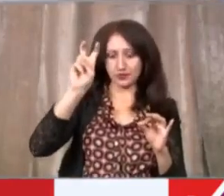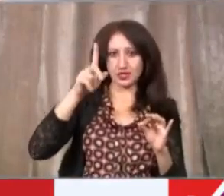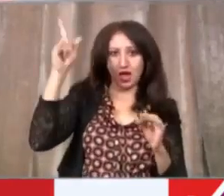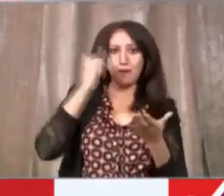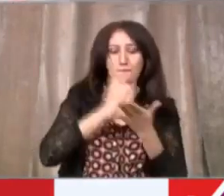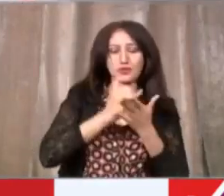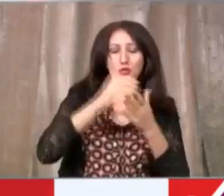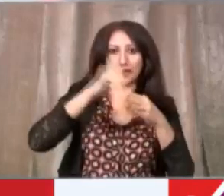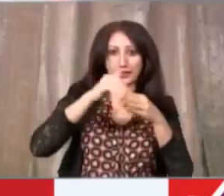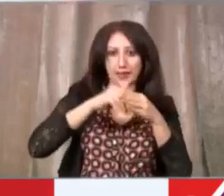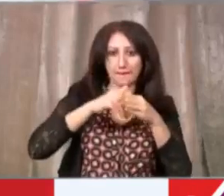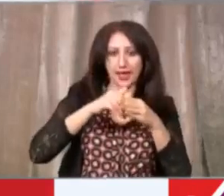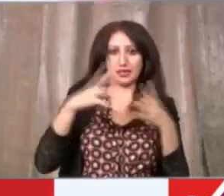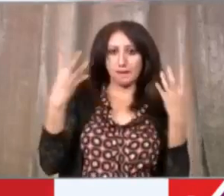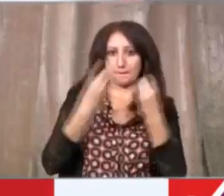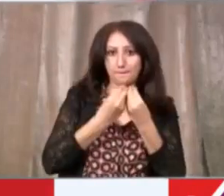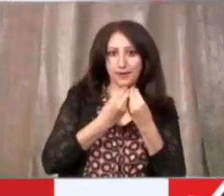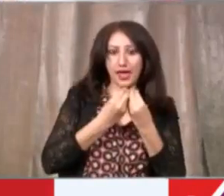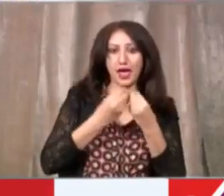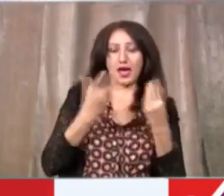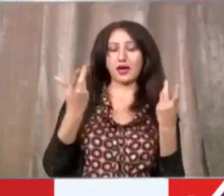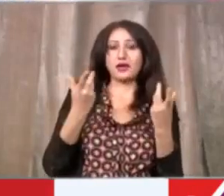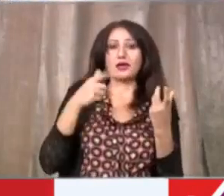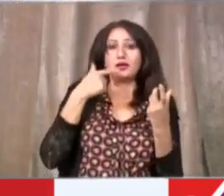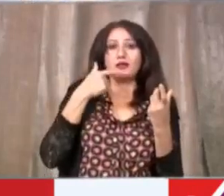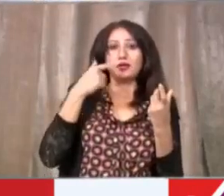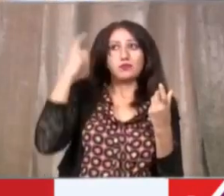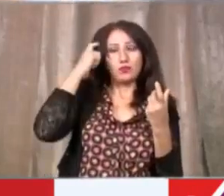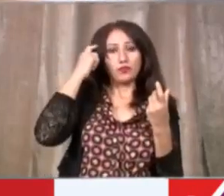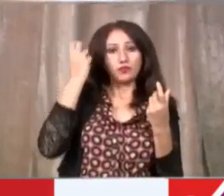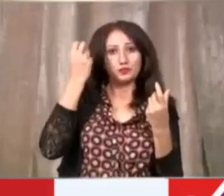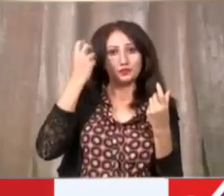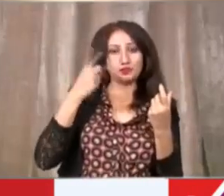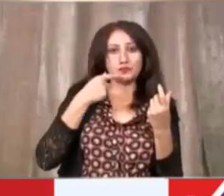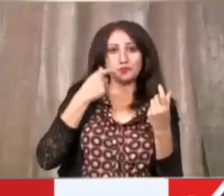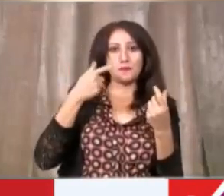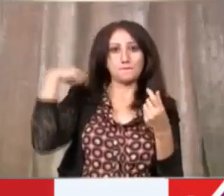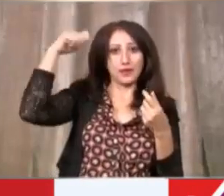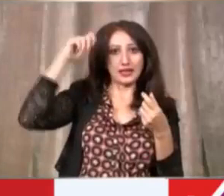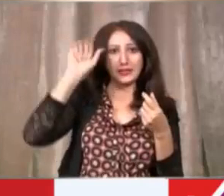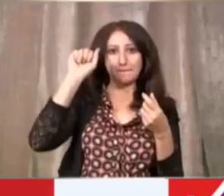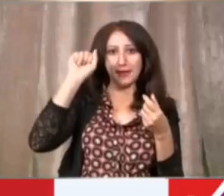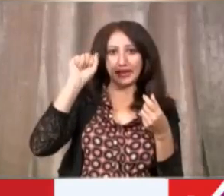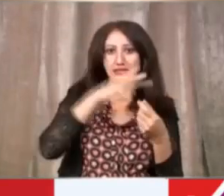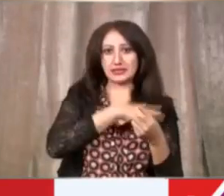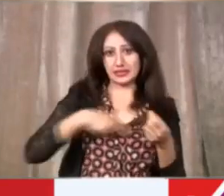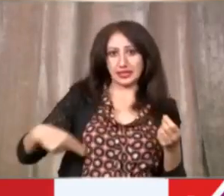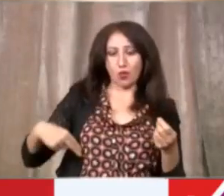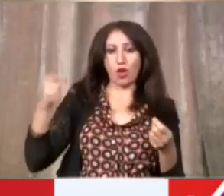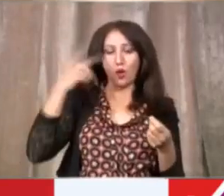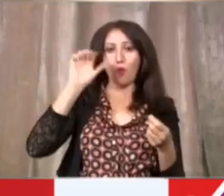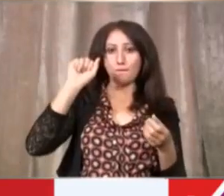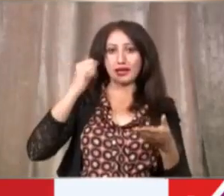للانتخابات وبصحبته السيد الزميل مراد بفكري نائب رئيس مجلس الدوله عضو مجلس الاداره